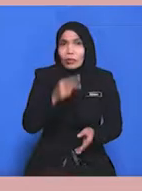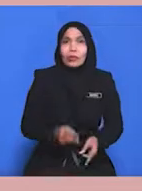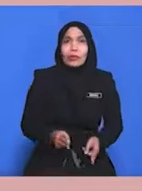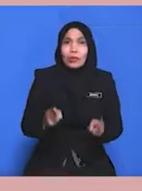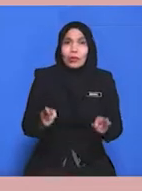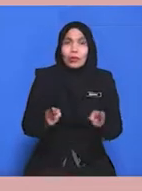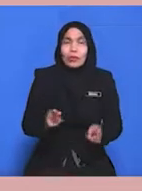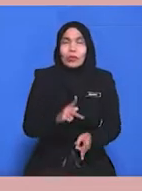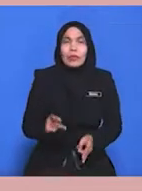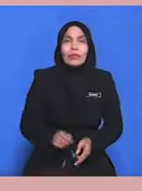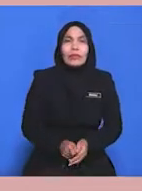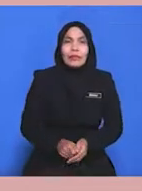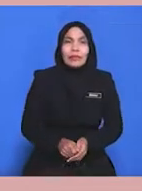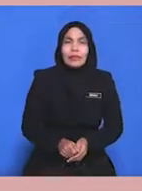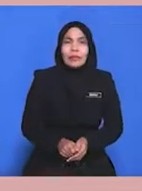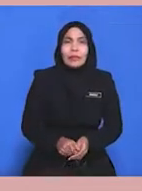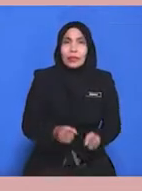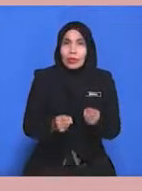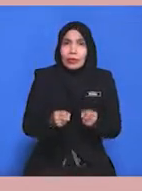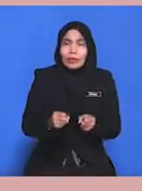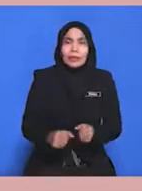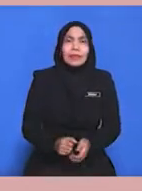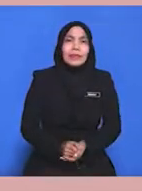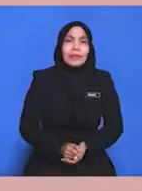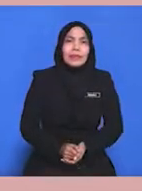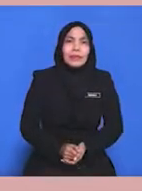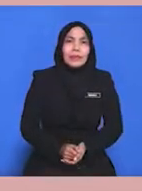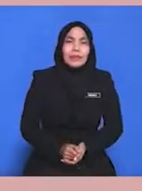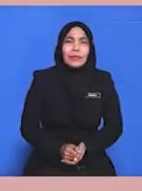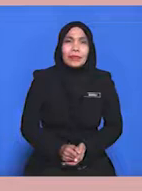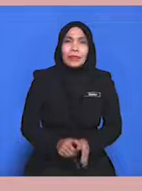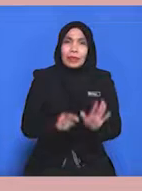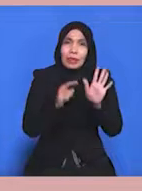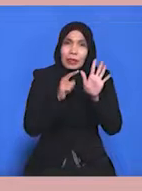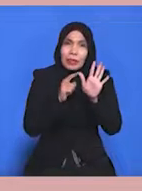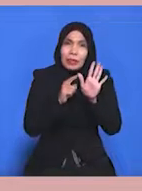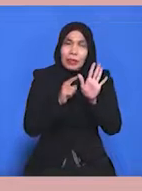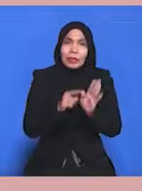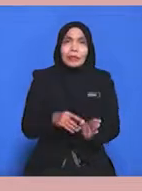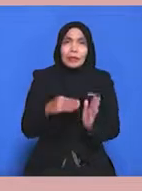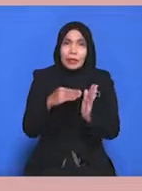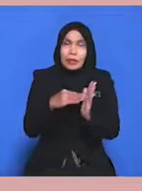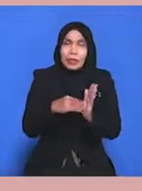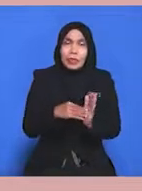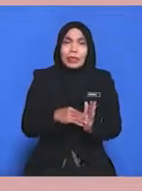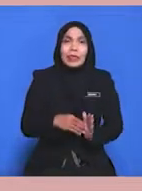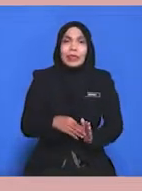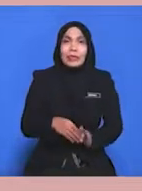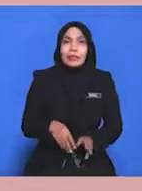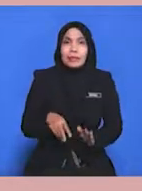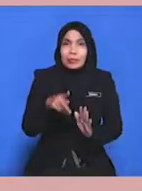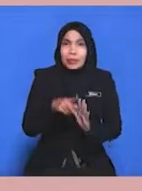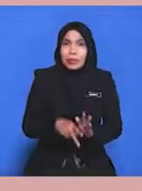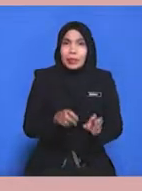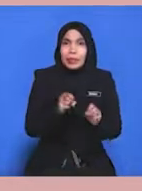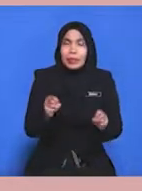dapat dilaksanakan dengan berkesan. Bilangan penyertaan adalah juga satu perkara lagi yang perlu kita